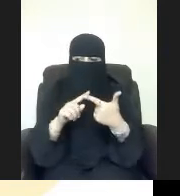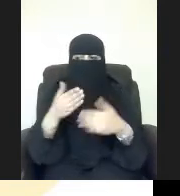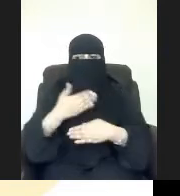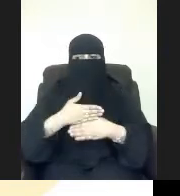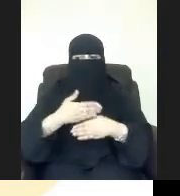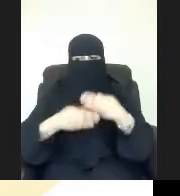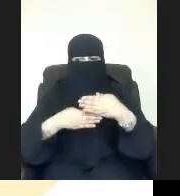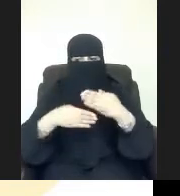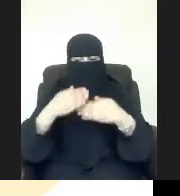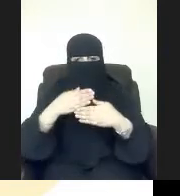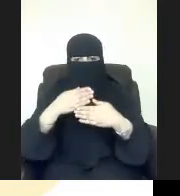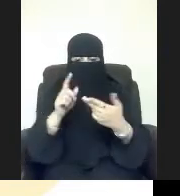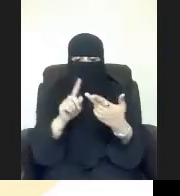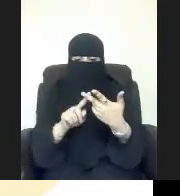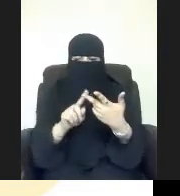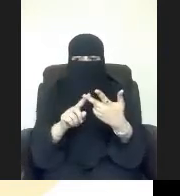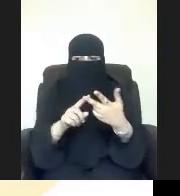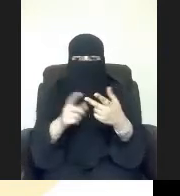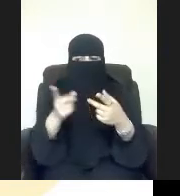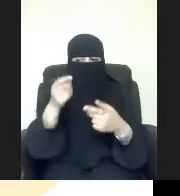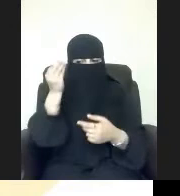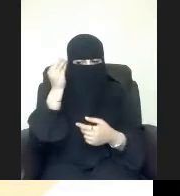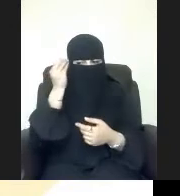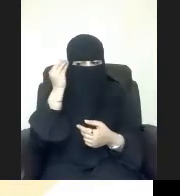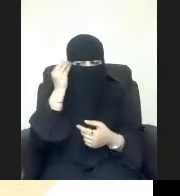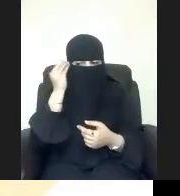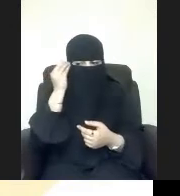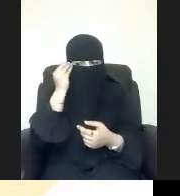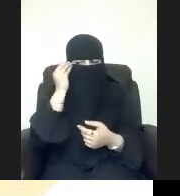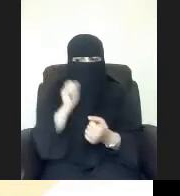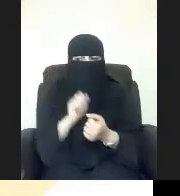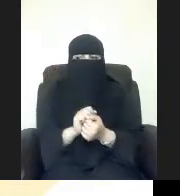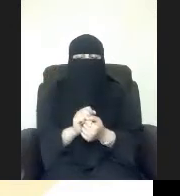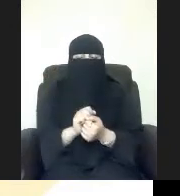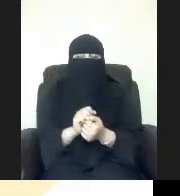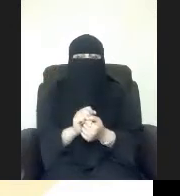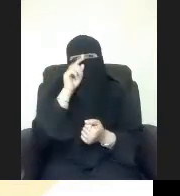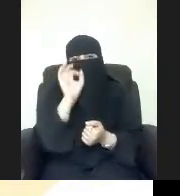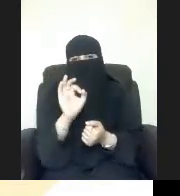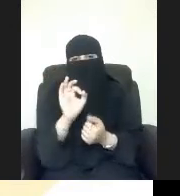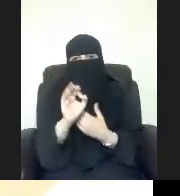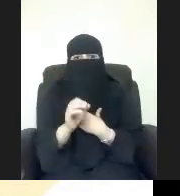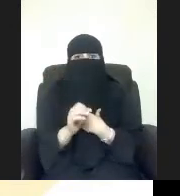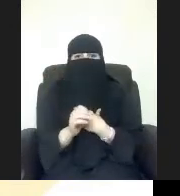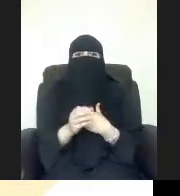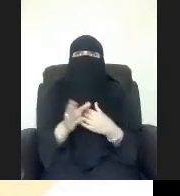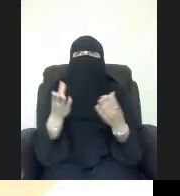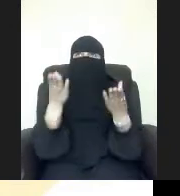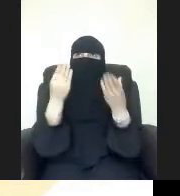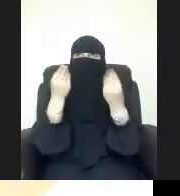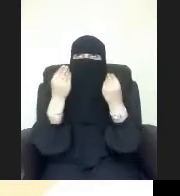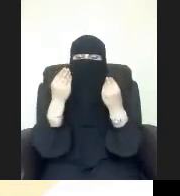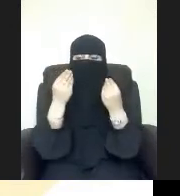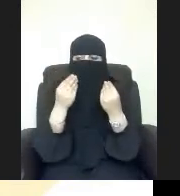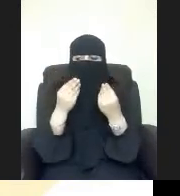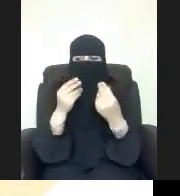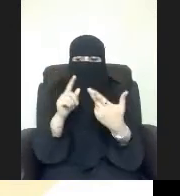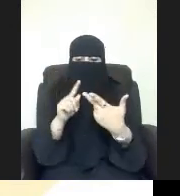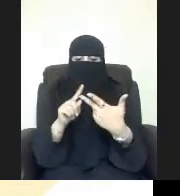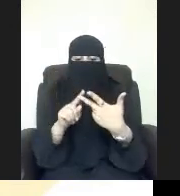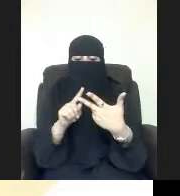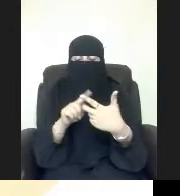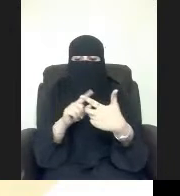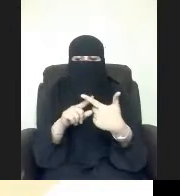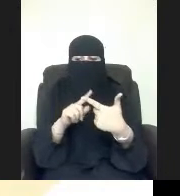وبالعكس التعلم المدمج يعزز هذا الشيء ويبني عليه. النظرية البنائية كذلك